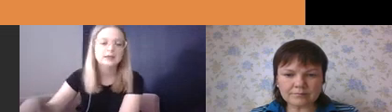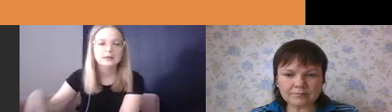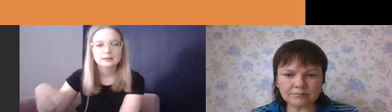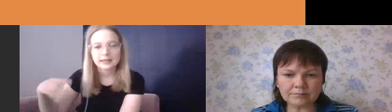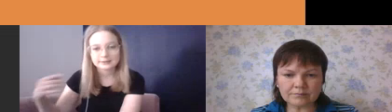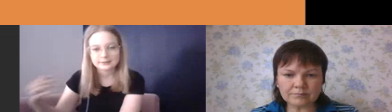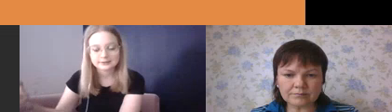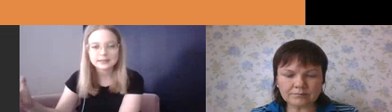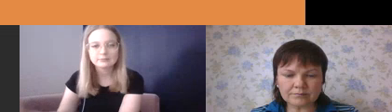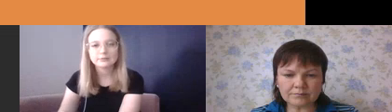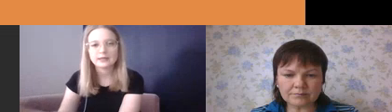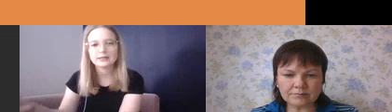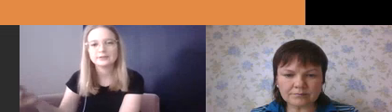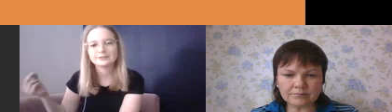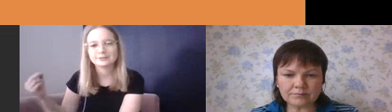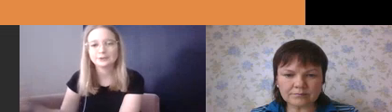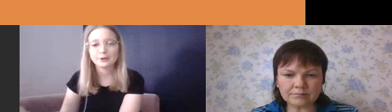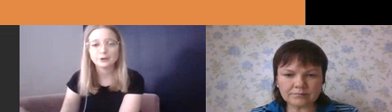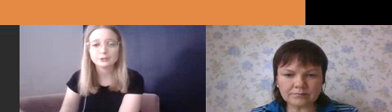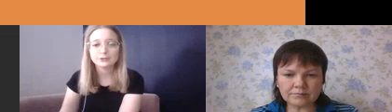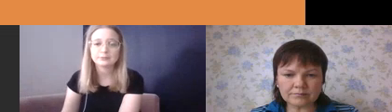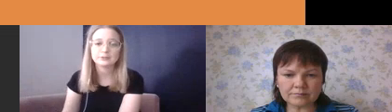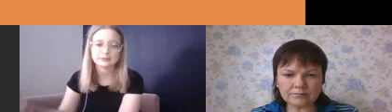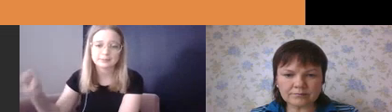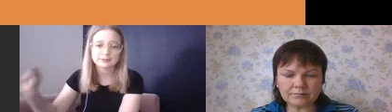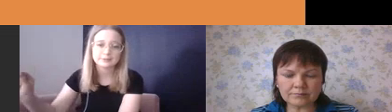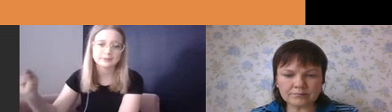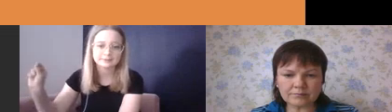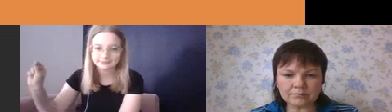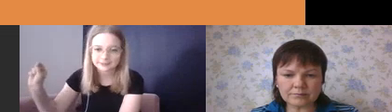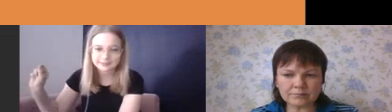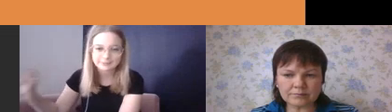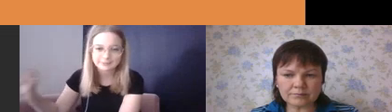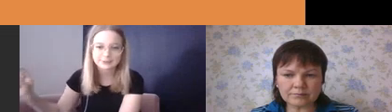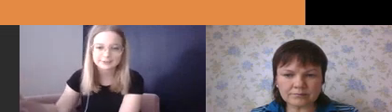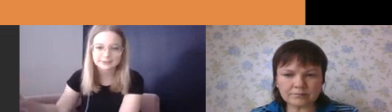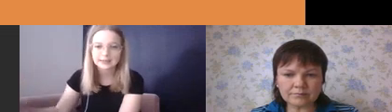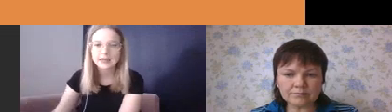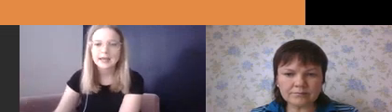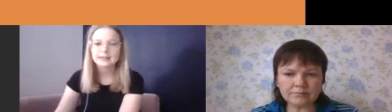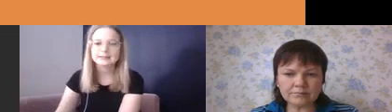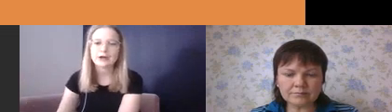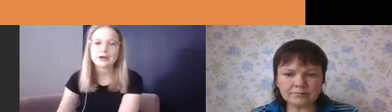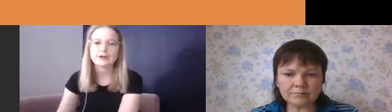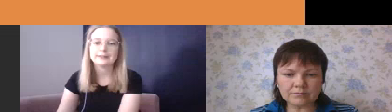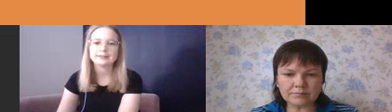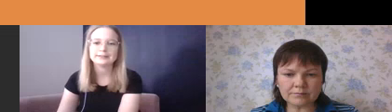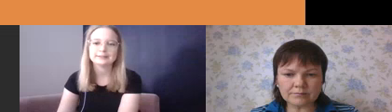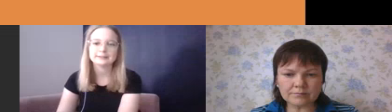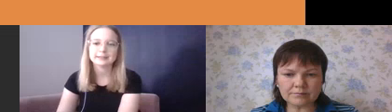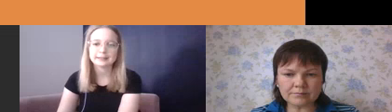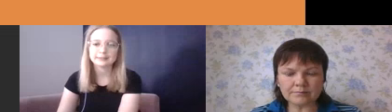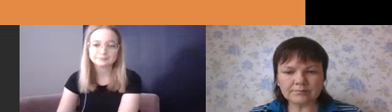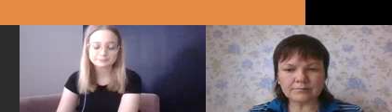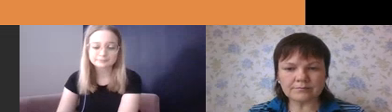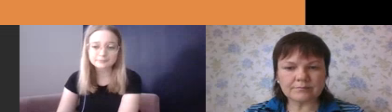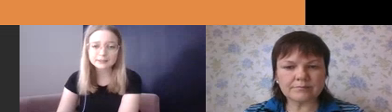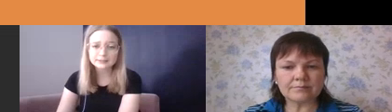juurde, et kui lähete sinna siis tööpakkumise otsima, siis täpsemat või täpsem otsing ja